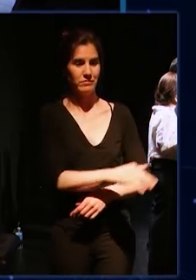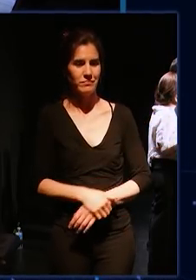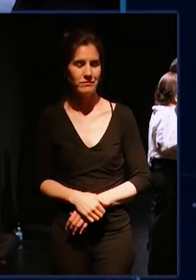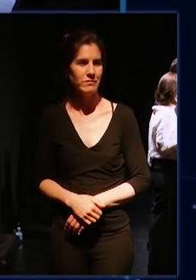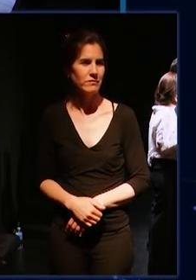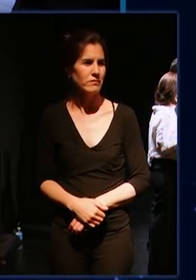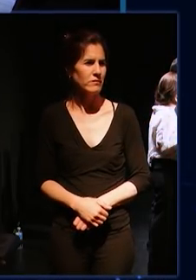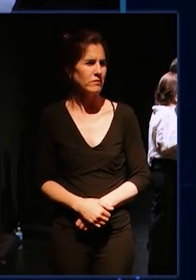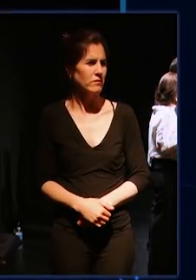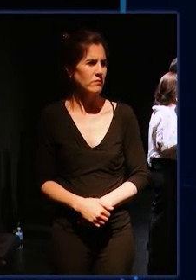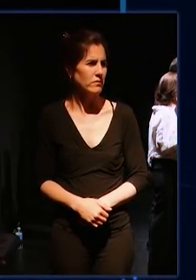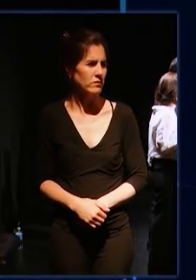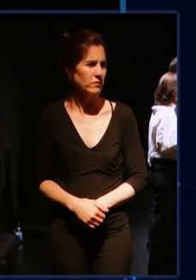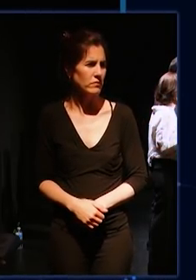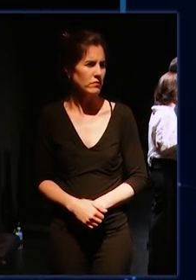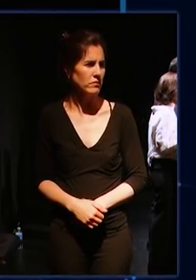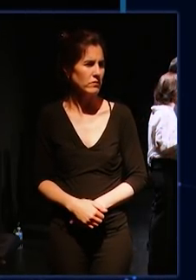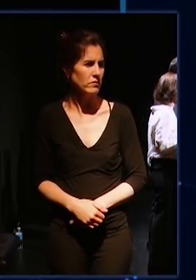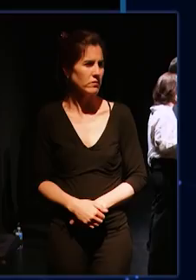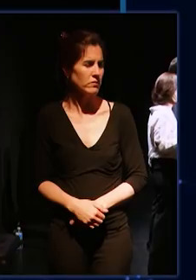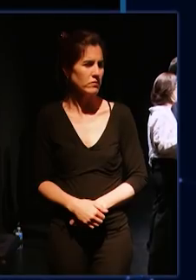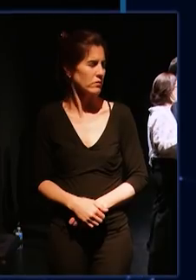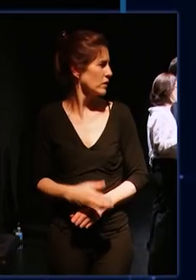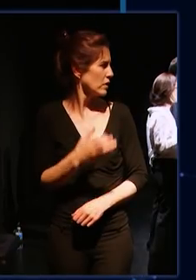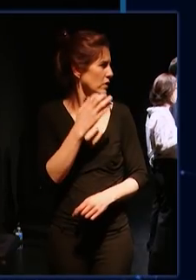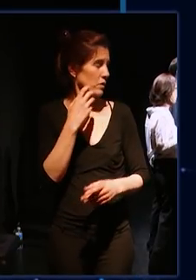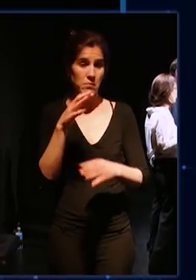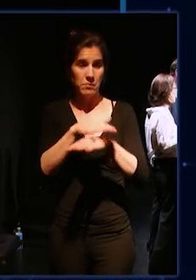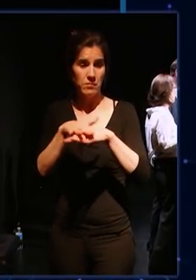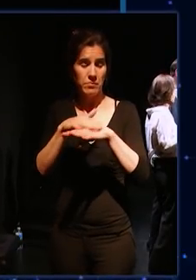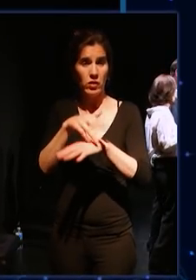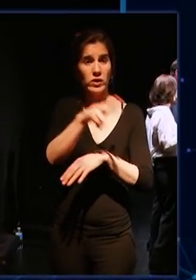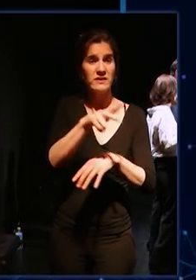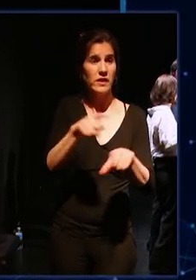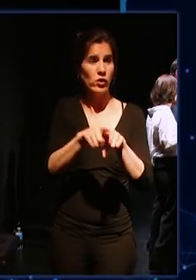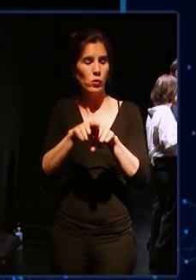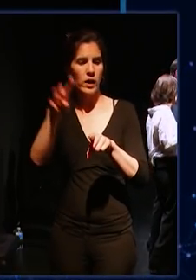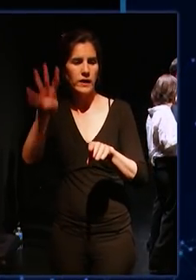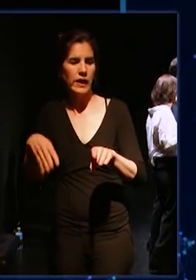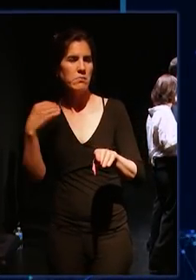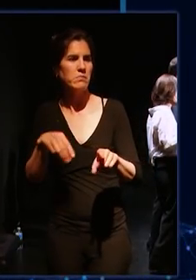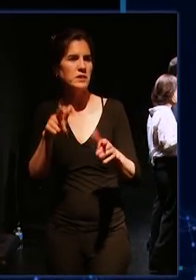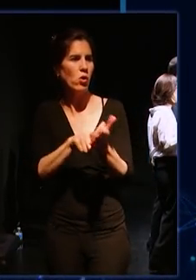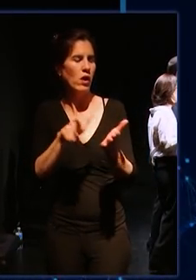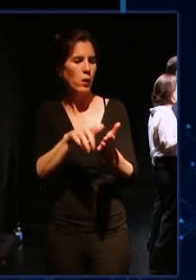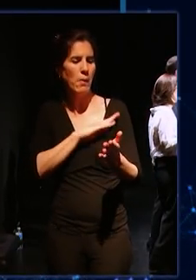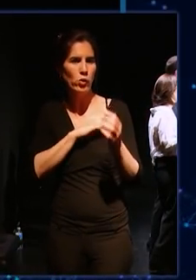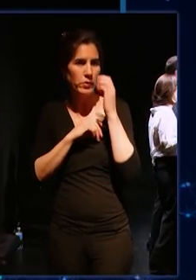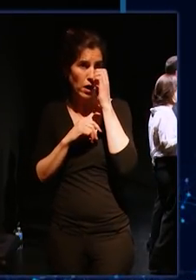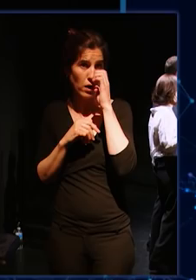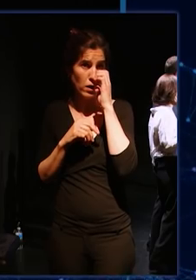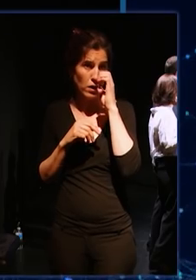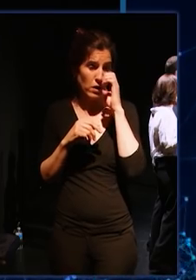Nada. Que decir que el castellano es tan lengua propia de Cataluña como el catalán, desde hace siglos. O sea que no, también quede